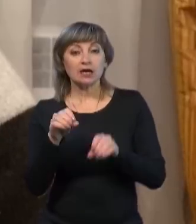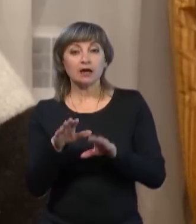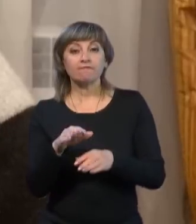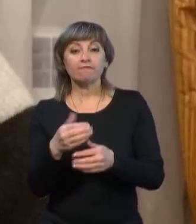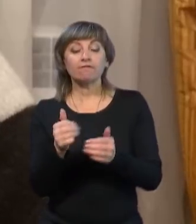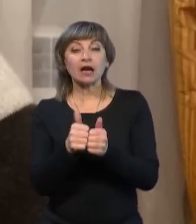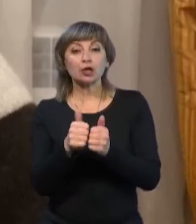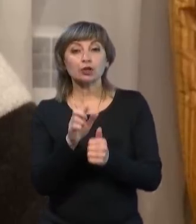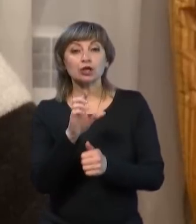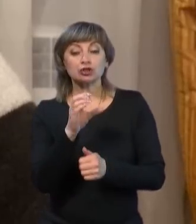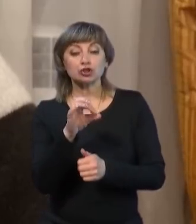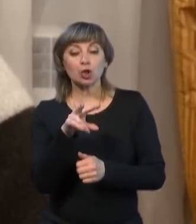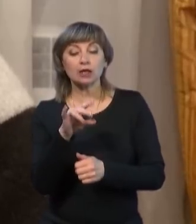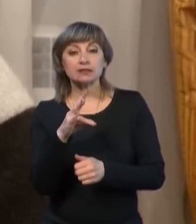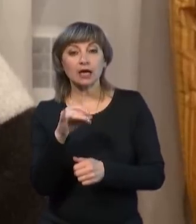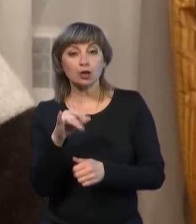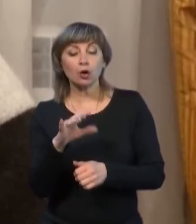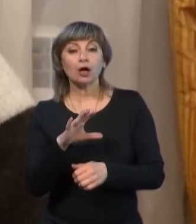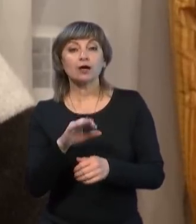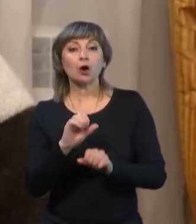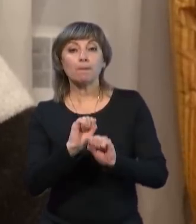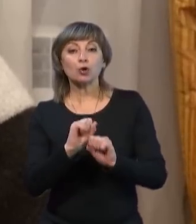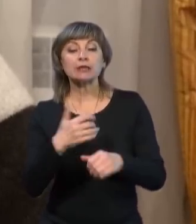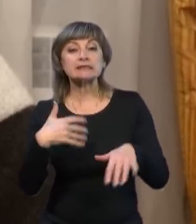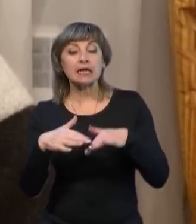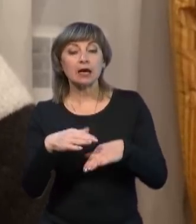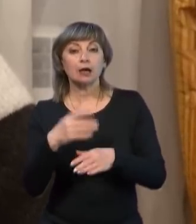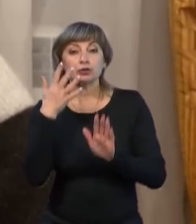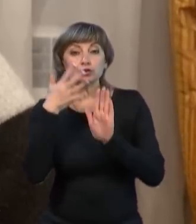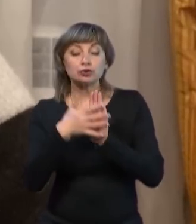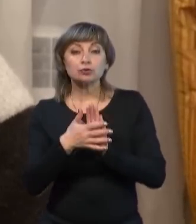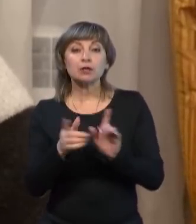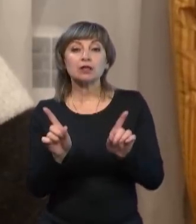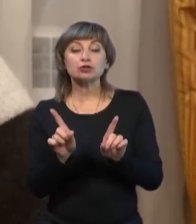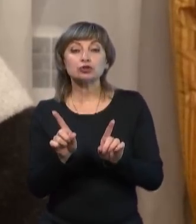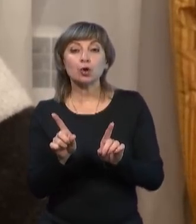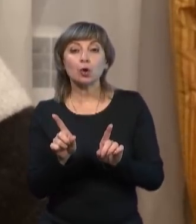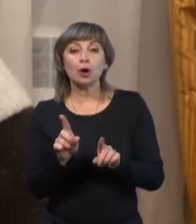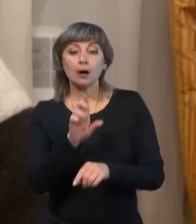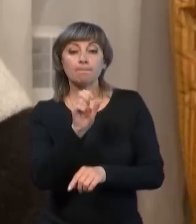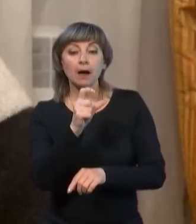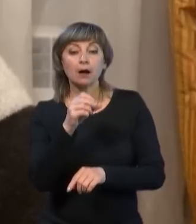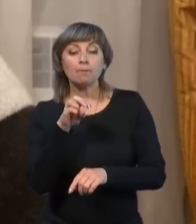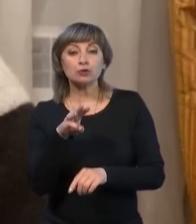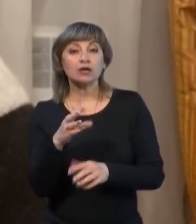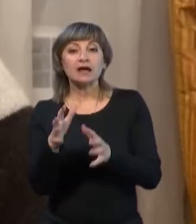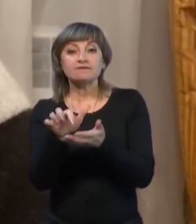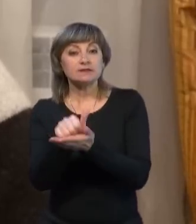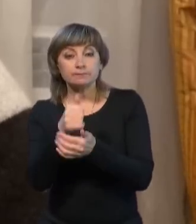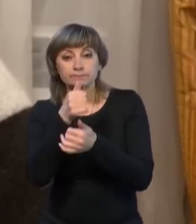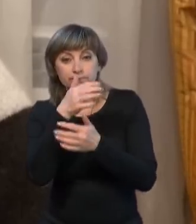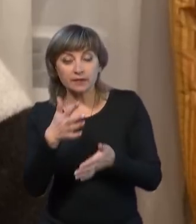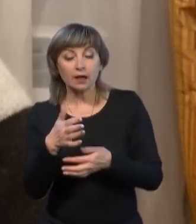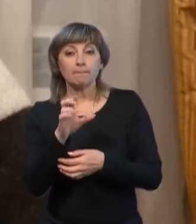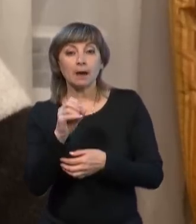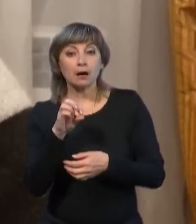Соледару оборона найслабкіша. І тому головні зрозуміли, що Бахмут вони не візьмуть. До речі, в Бахмуті